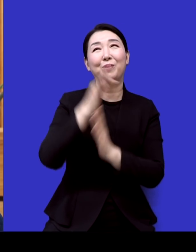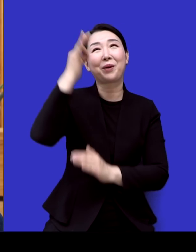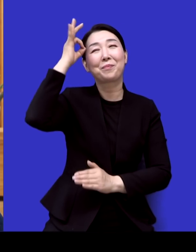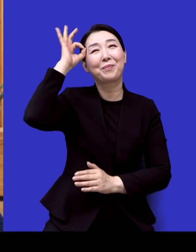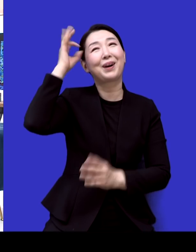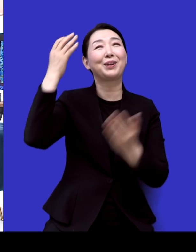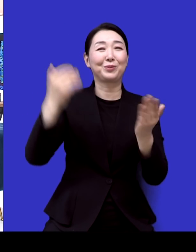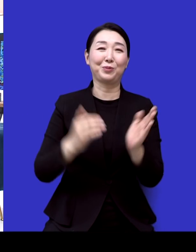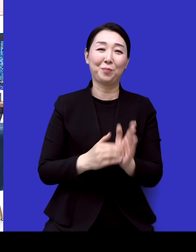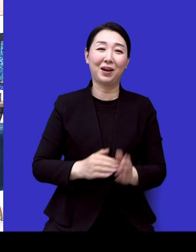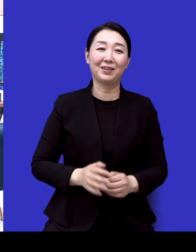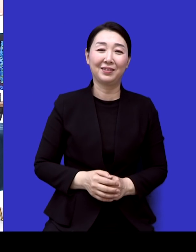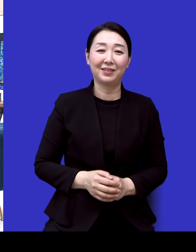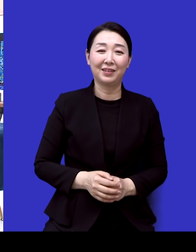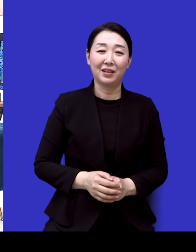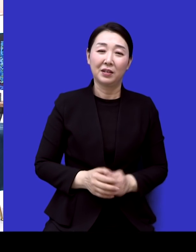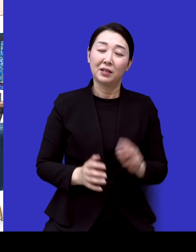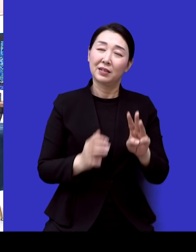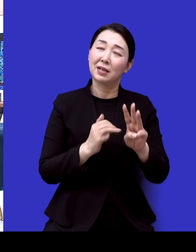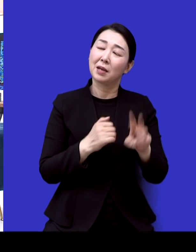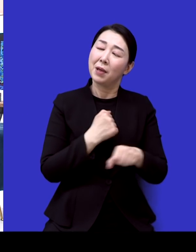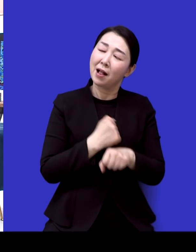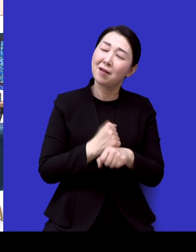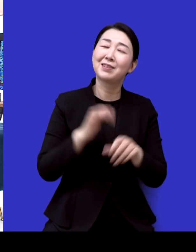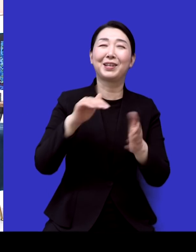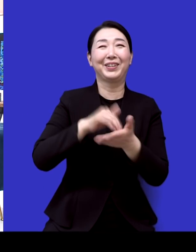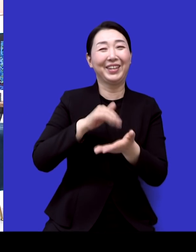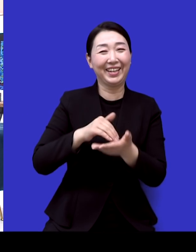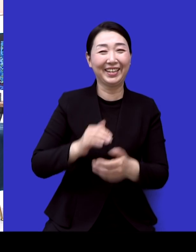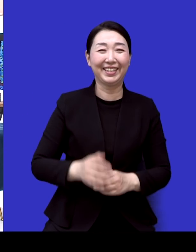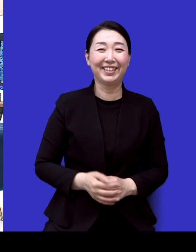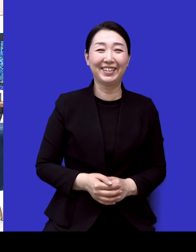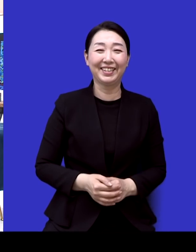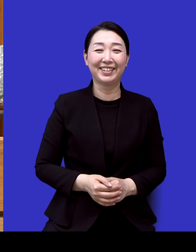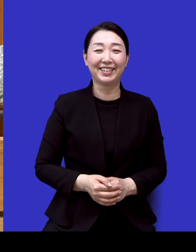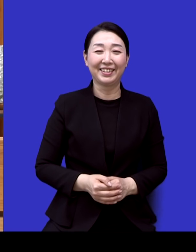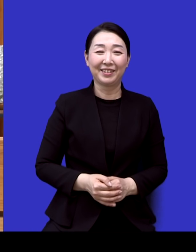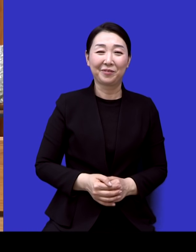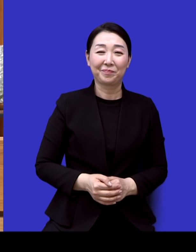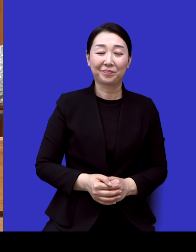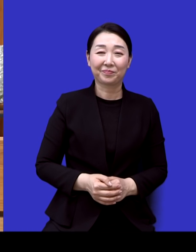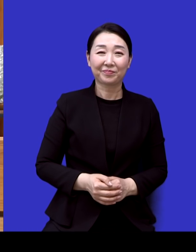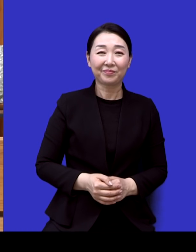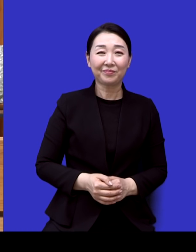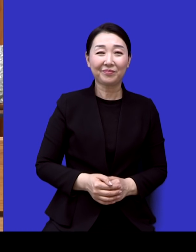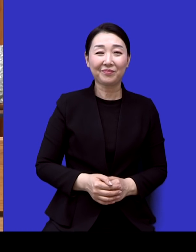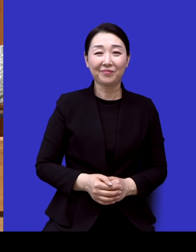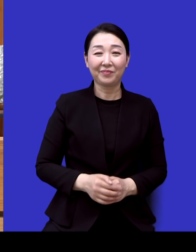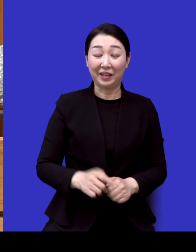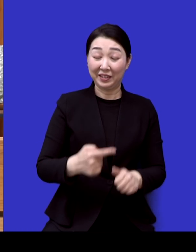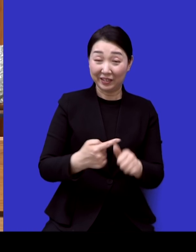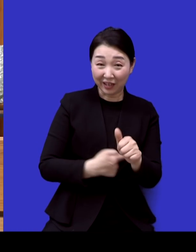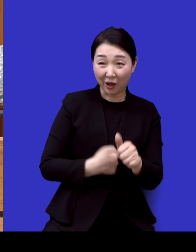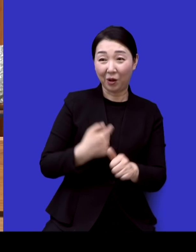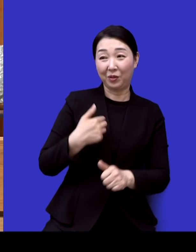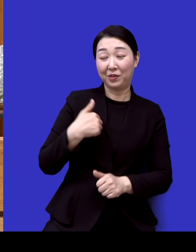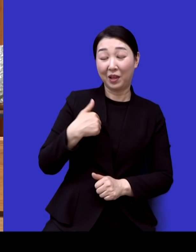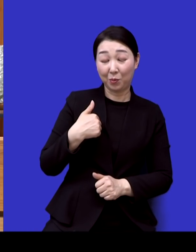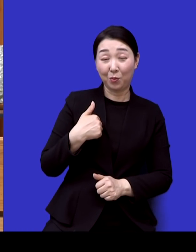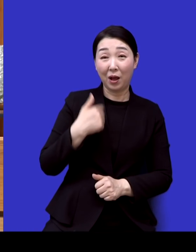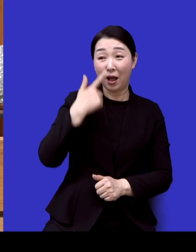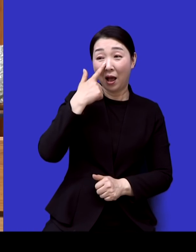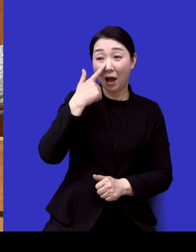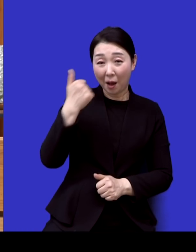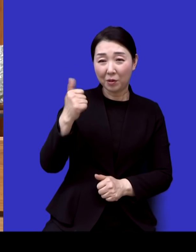하셨는데 한 3명으로 할 걸 지금 후회가 됩니다. 어느새 나도 모르게 아버지와 태국 교회에서